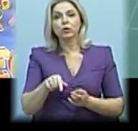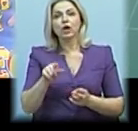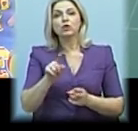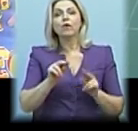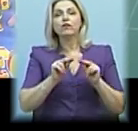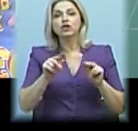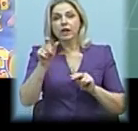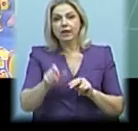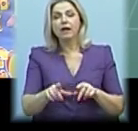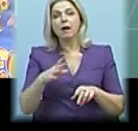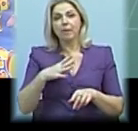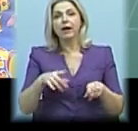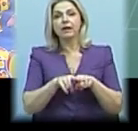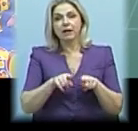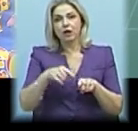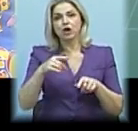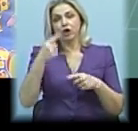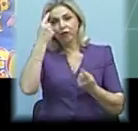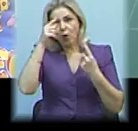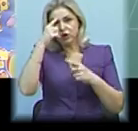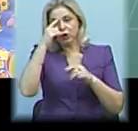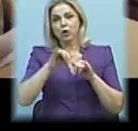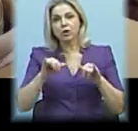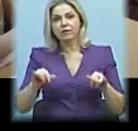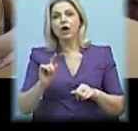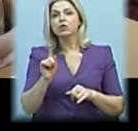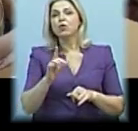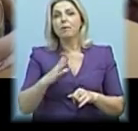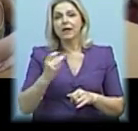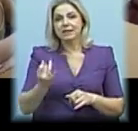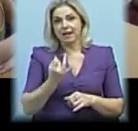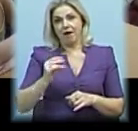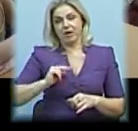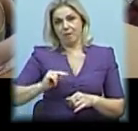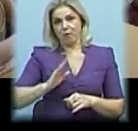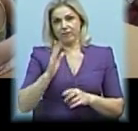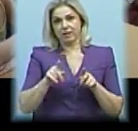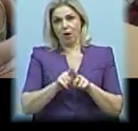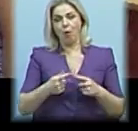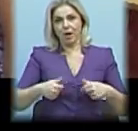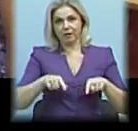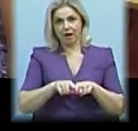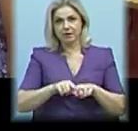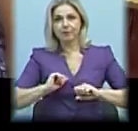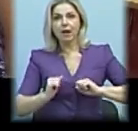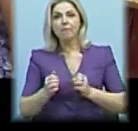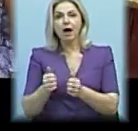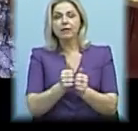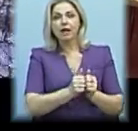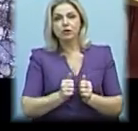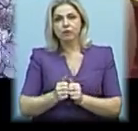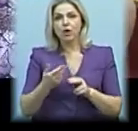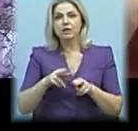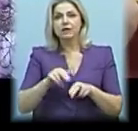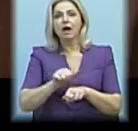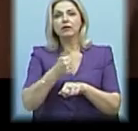і вчитель був теж творче розвинути, тому що тоді буде нецікаво йому працювати в такому класі. Партнерство – це дуже, мені здається, головне,